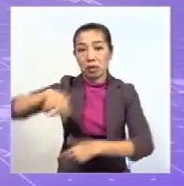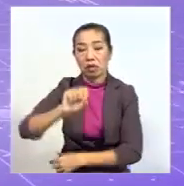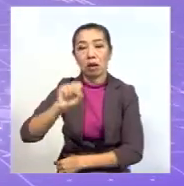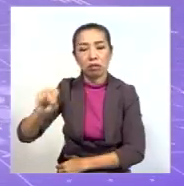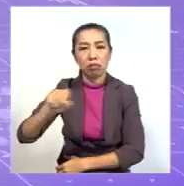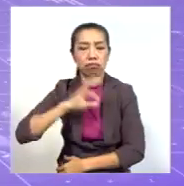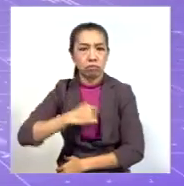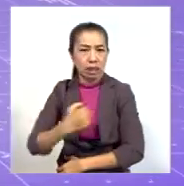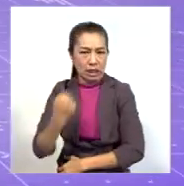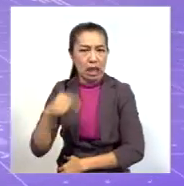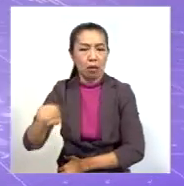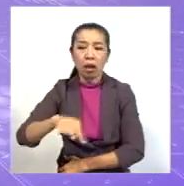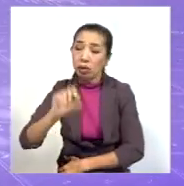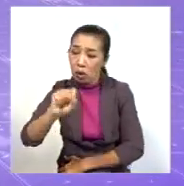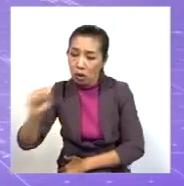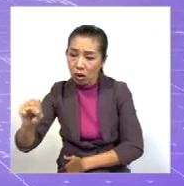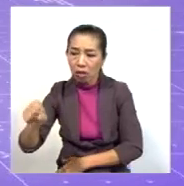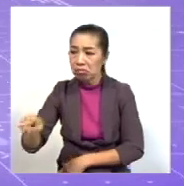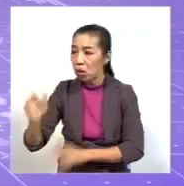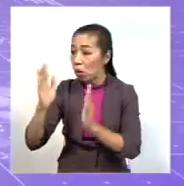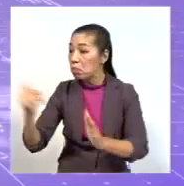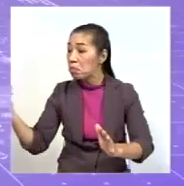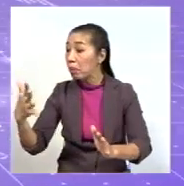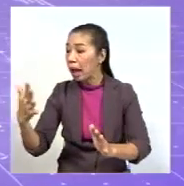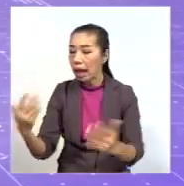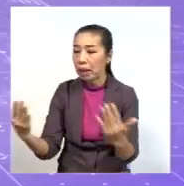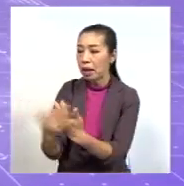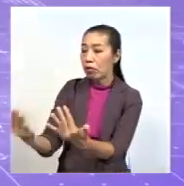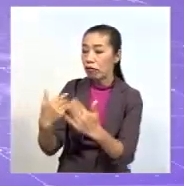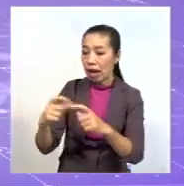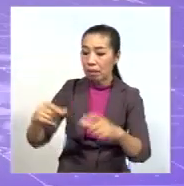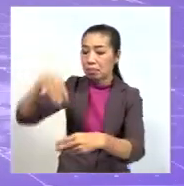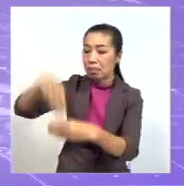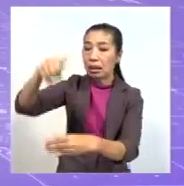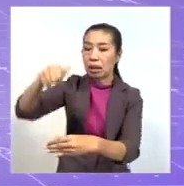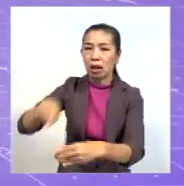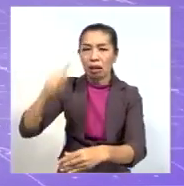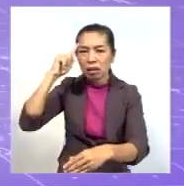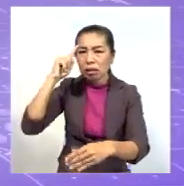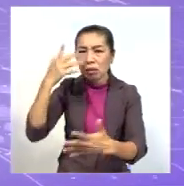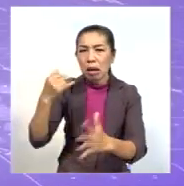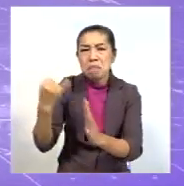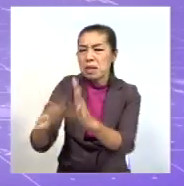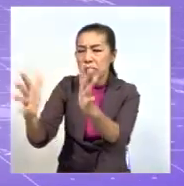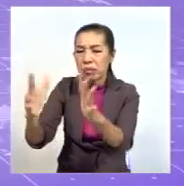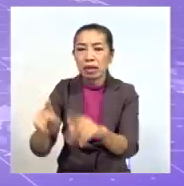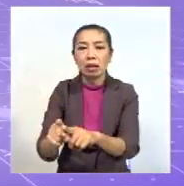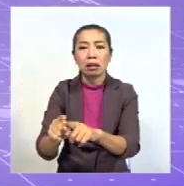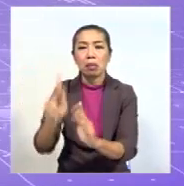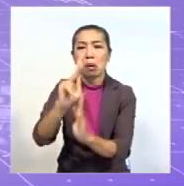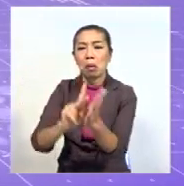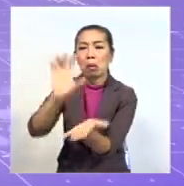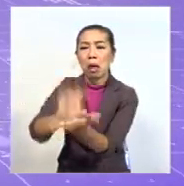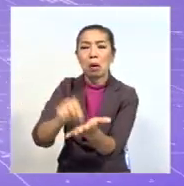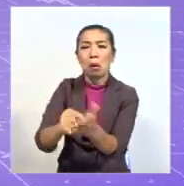ว่าการเสียบบัตรลงคะแนนแทนการไม่น่าจะทำให้ร่างงบประมาณตกไป ค่ะ แต่ถ้าไปดูอีกมุมหนึ่ง ก็บอก